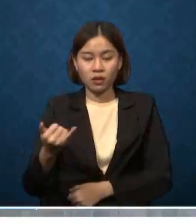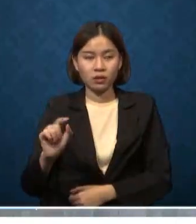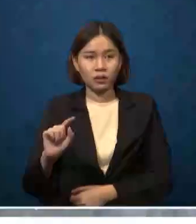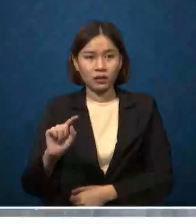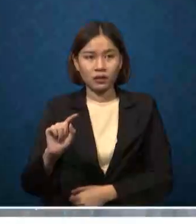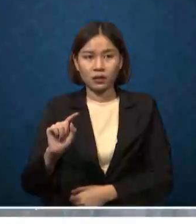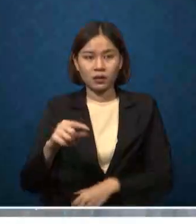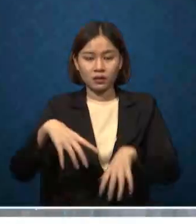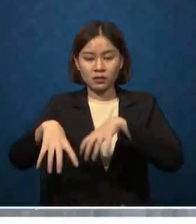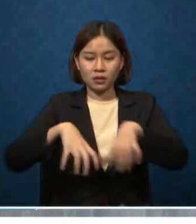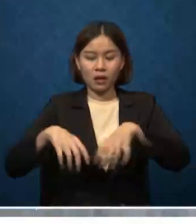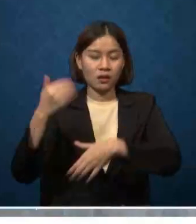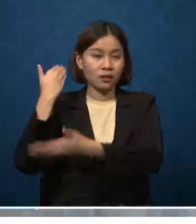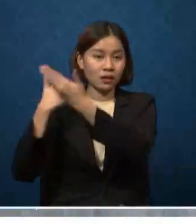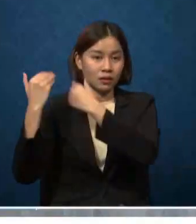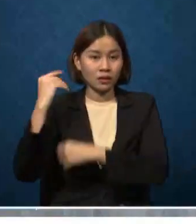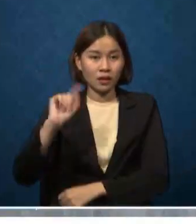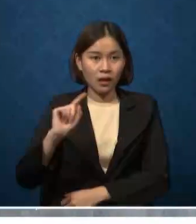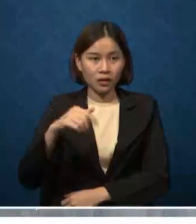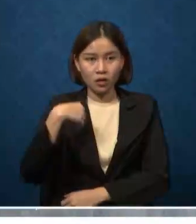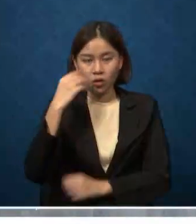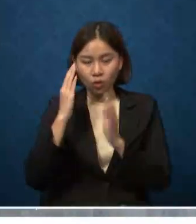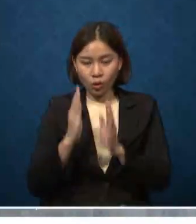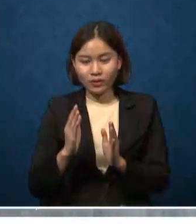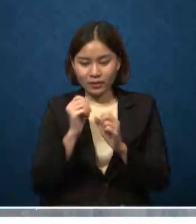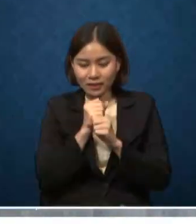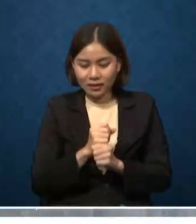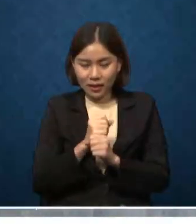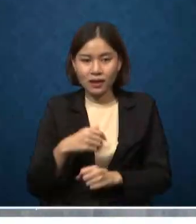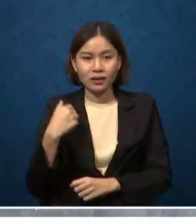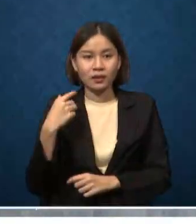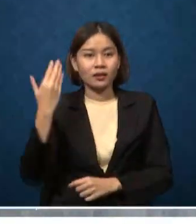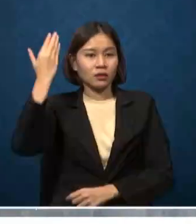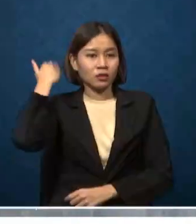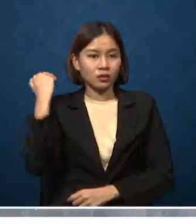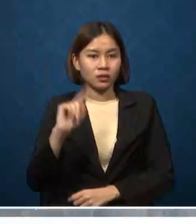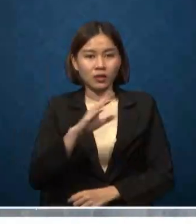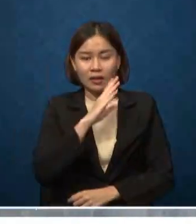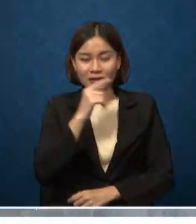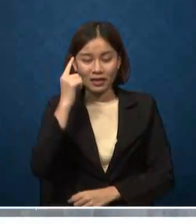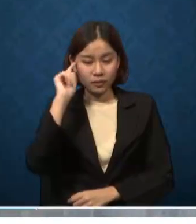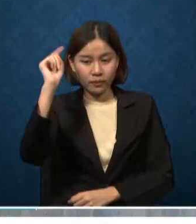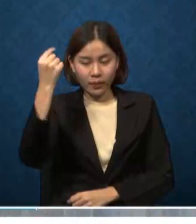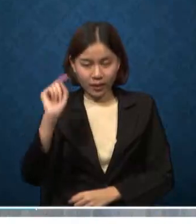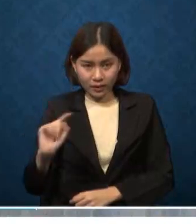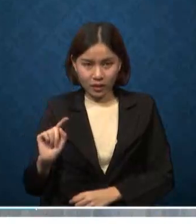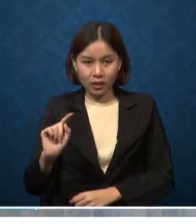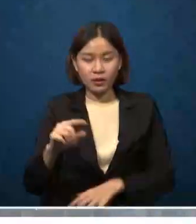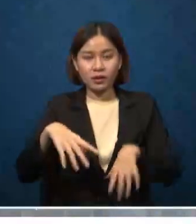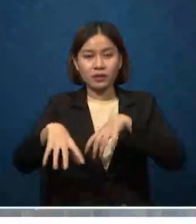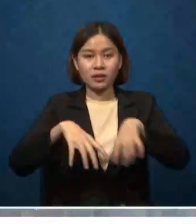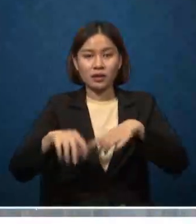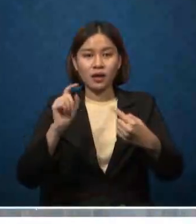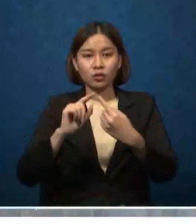จัดการกับอดีตคือผู้สูงอายุที่ไล่เรียงมาถ้ามองให้เห็นอีกมุมนึงคือเราต้องมองเพื่อจัดการ